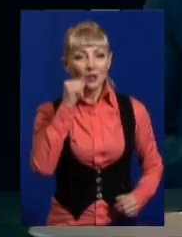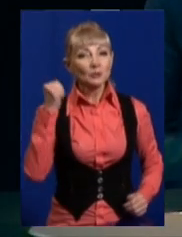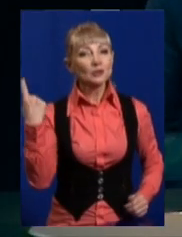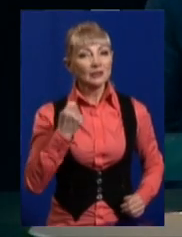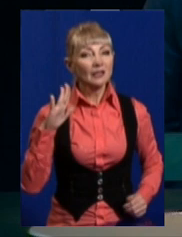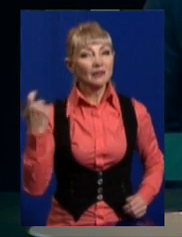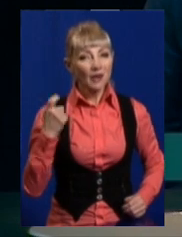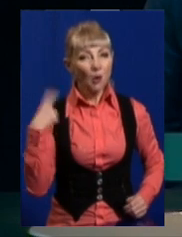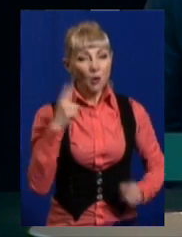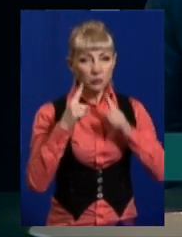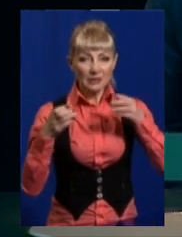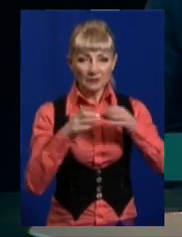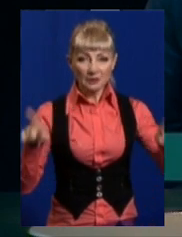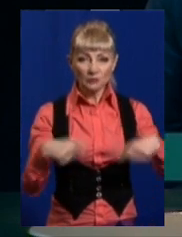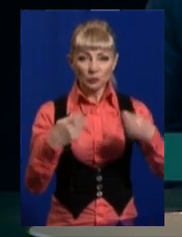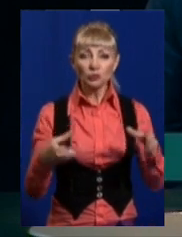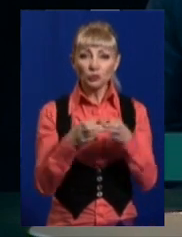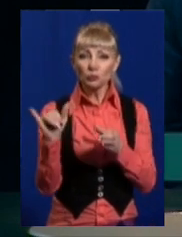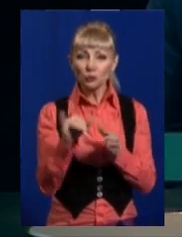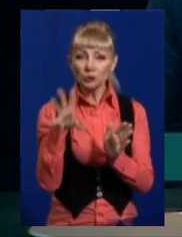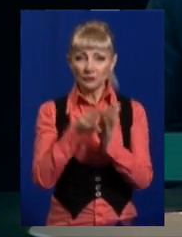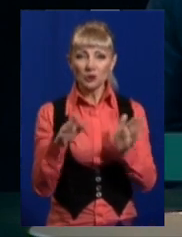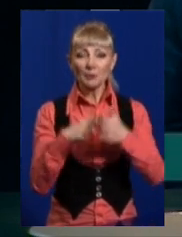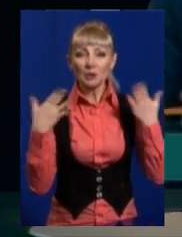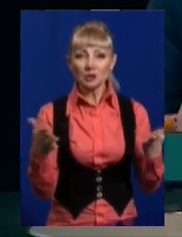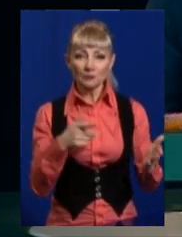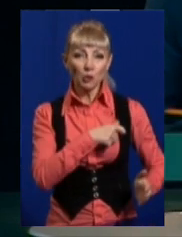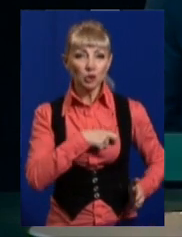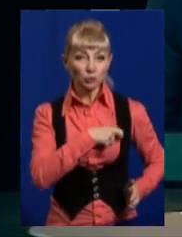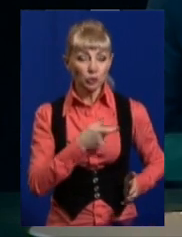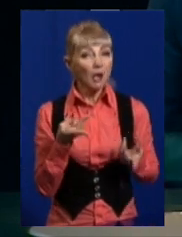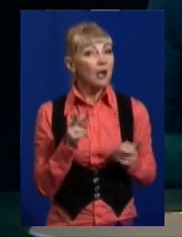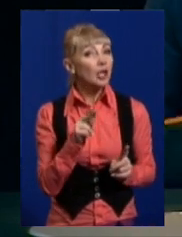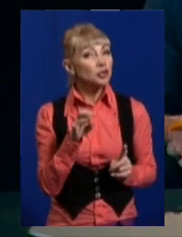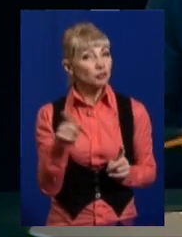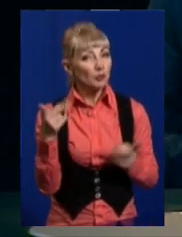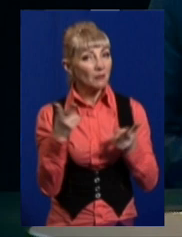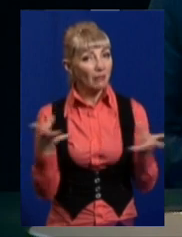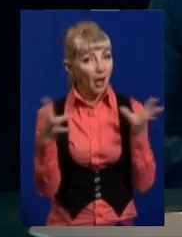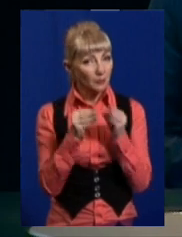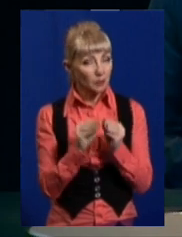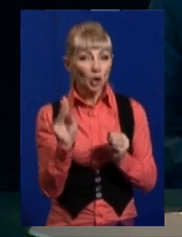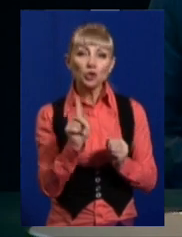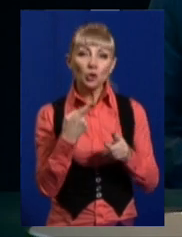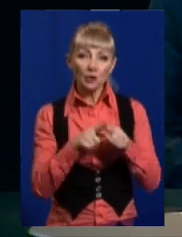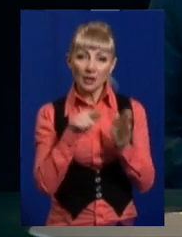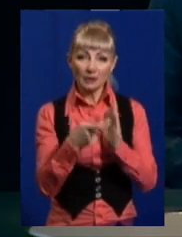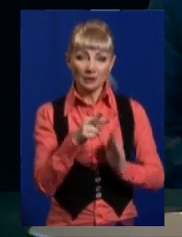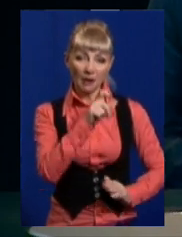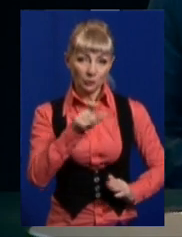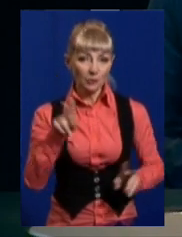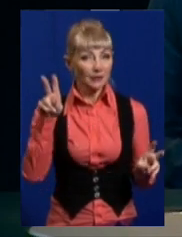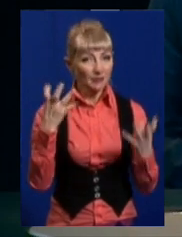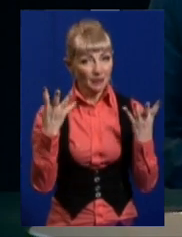тижня у Харківській облраді створено групу, куди увійшли більшість депутатів. Для чого їм таке об'єднання? І що це означає для жителів області? Це тема дня.